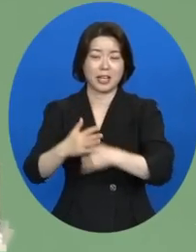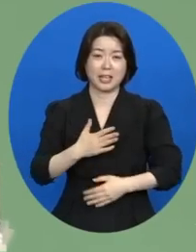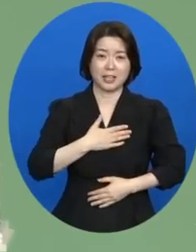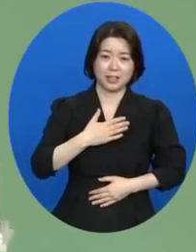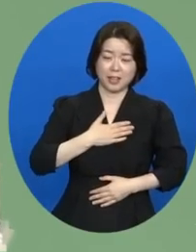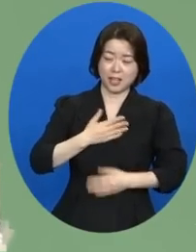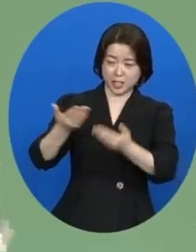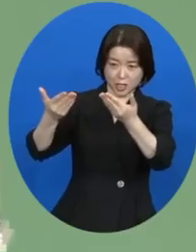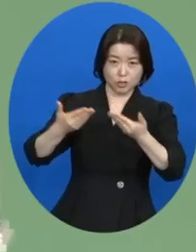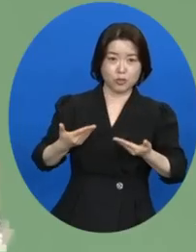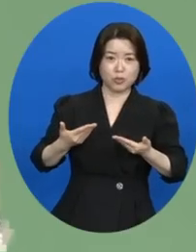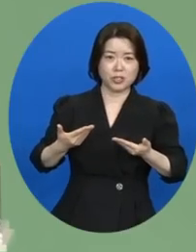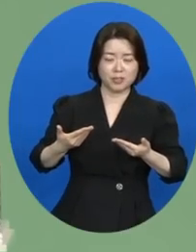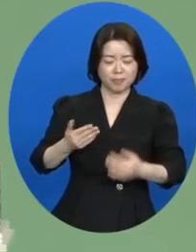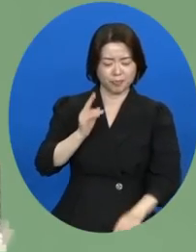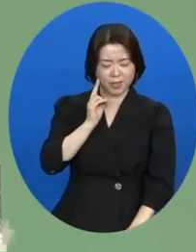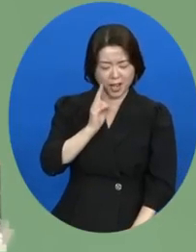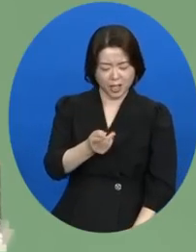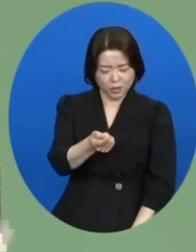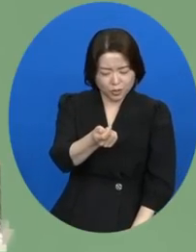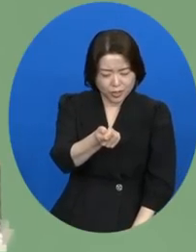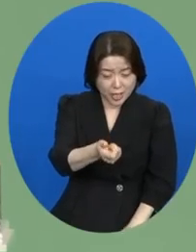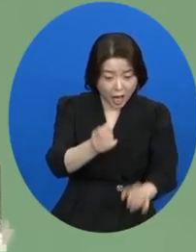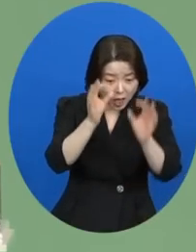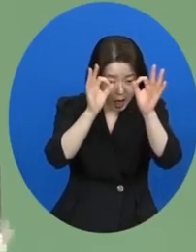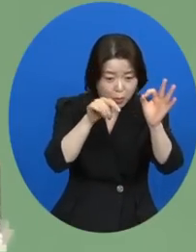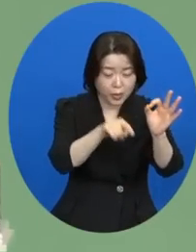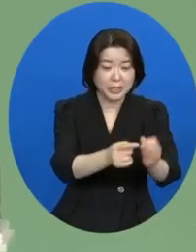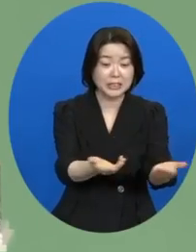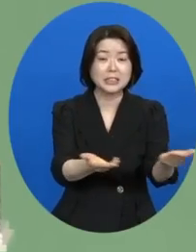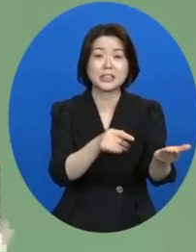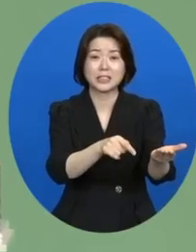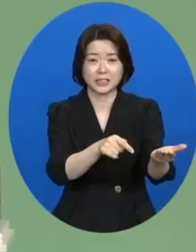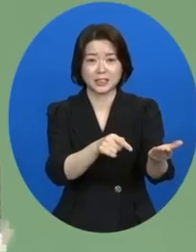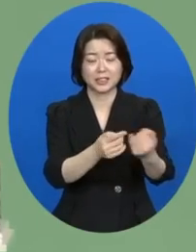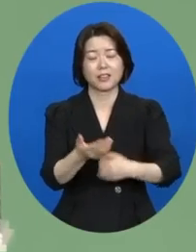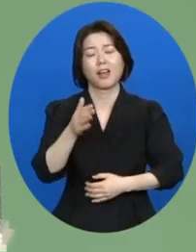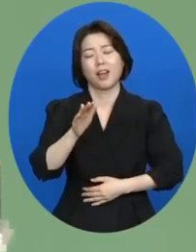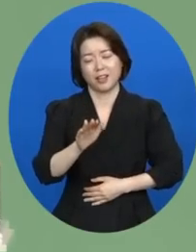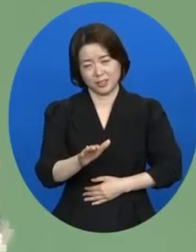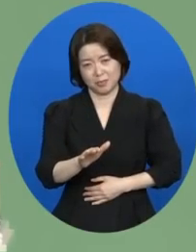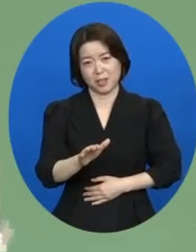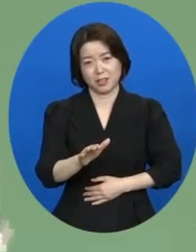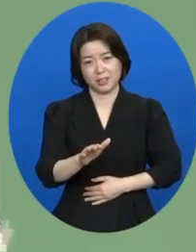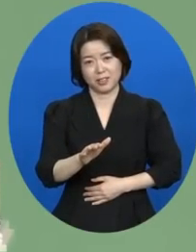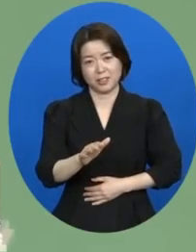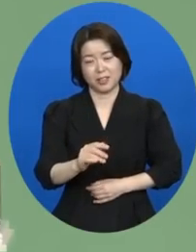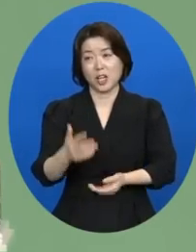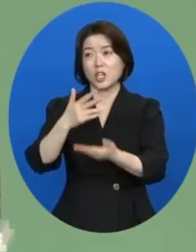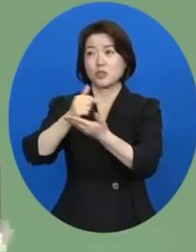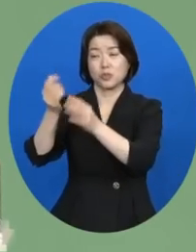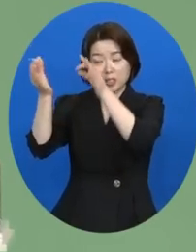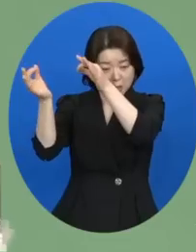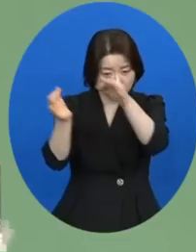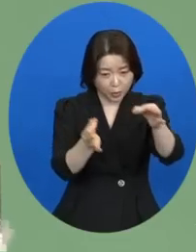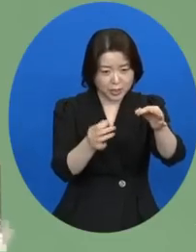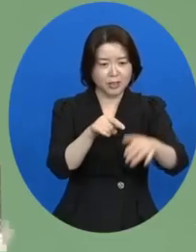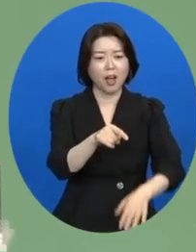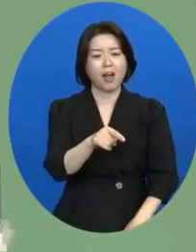저에게 주신 아주 작아 보이는 일, 하지만 주님 보시기에